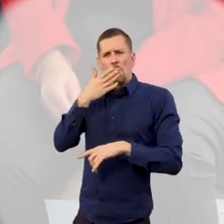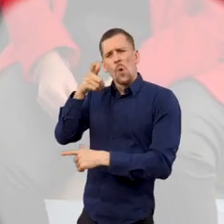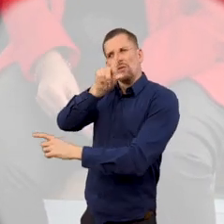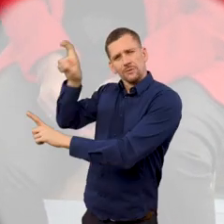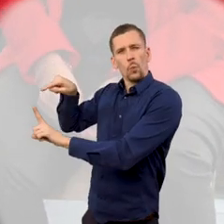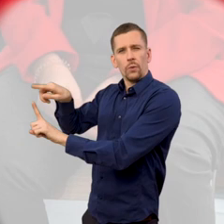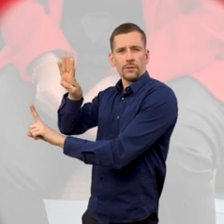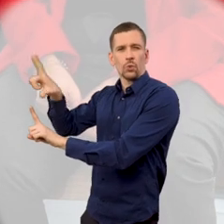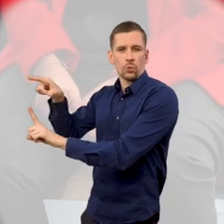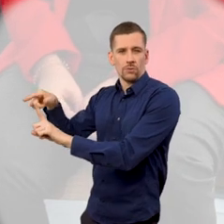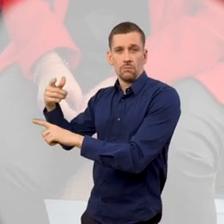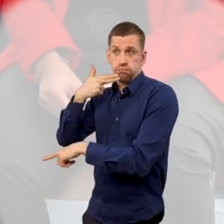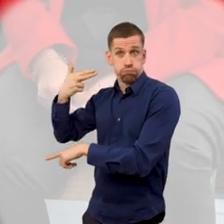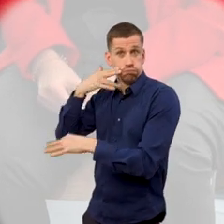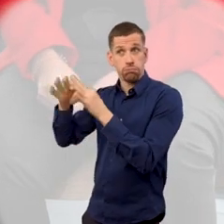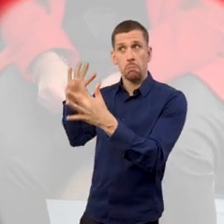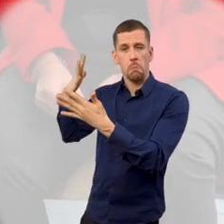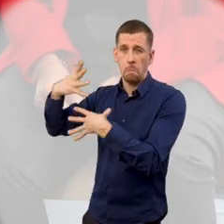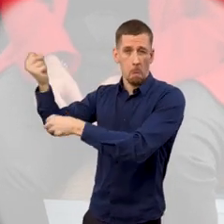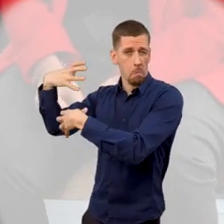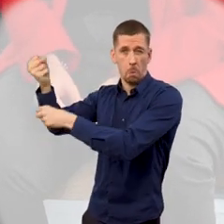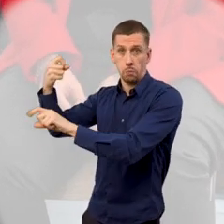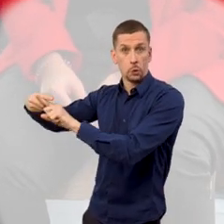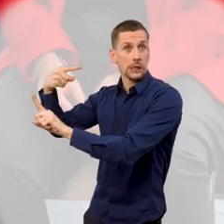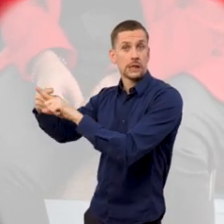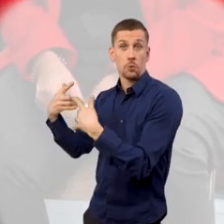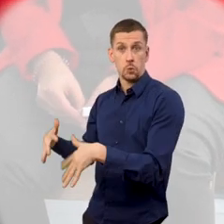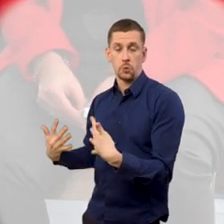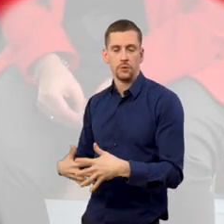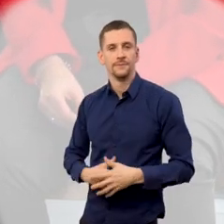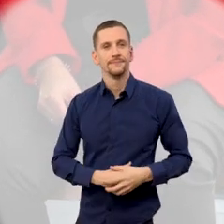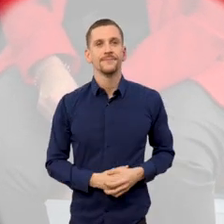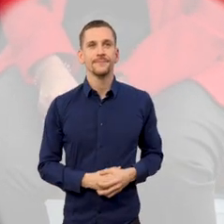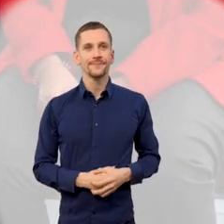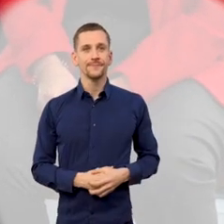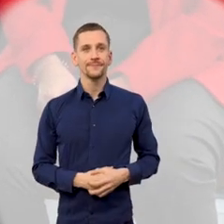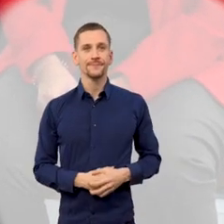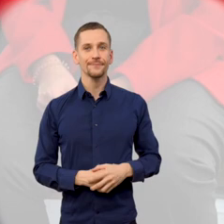continuent, certains chez 42 d'ailleurs. Ah, ça, c'est super. Ouais.